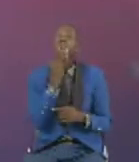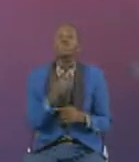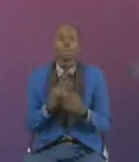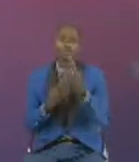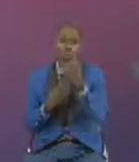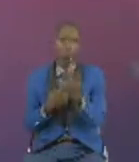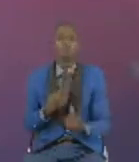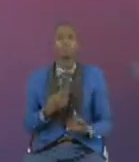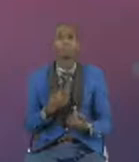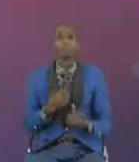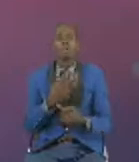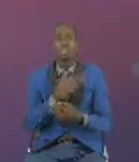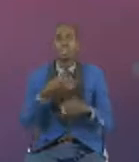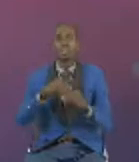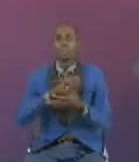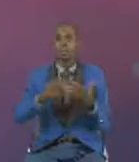Verset